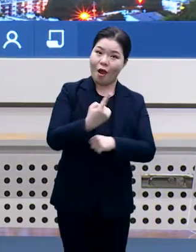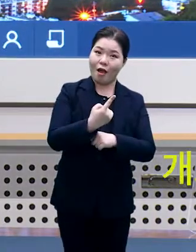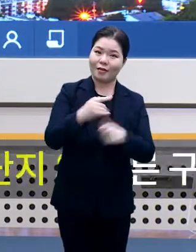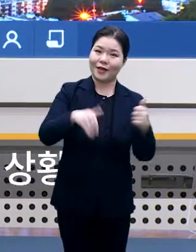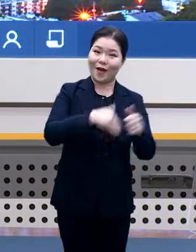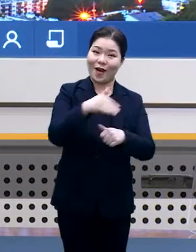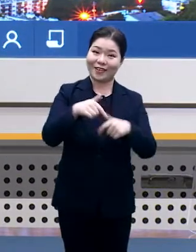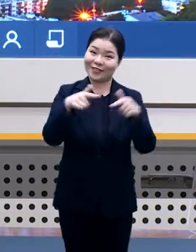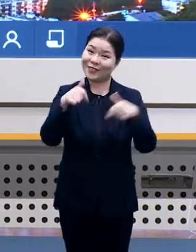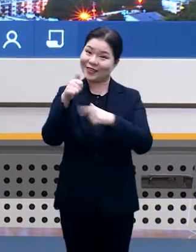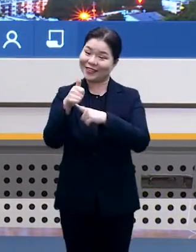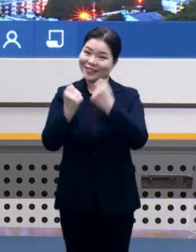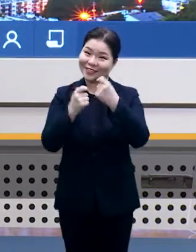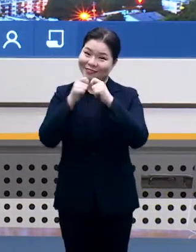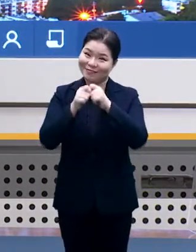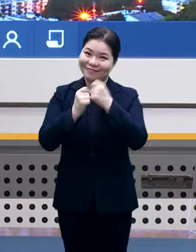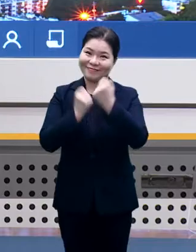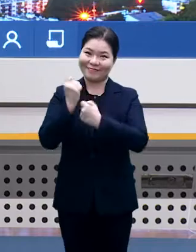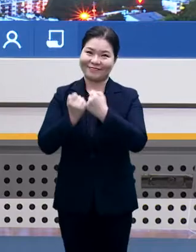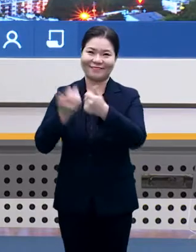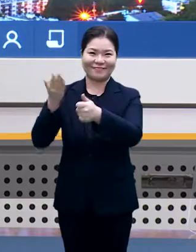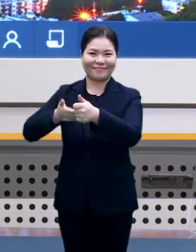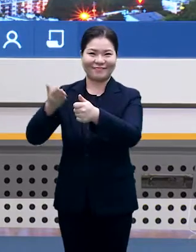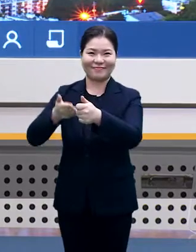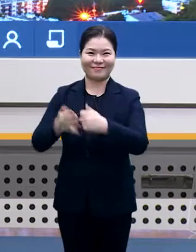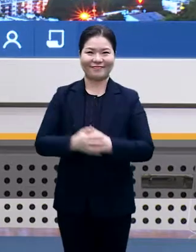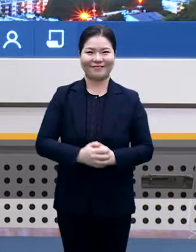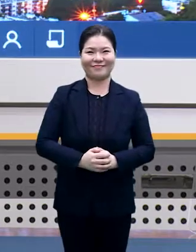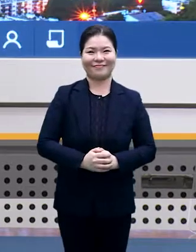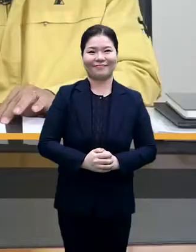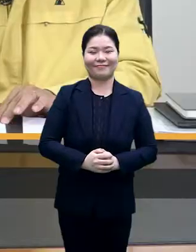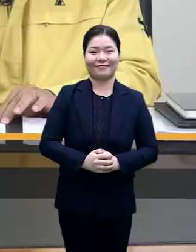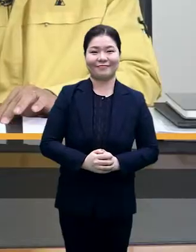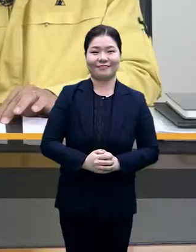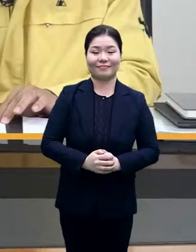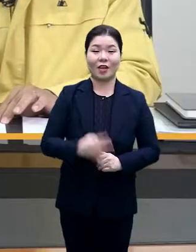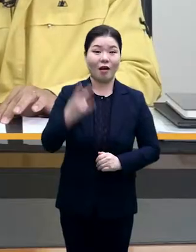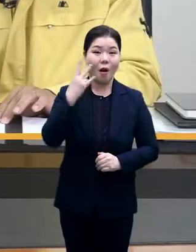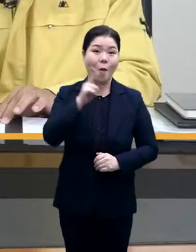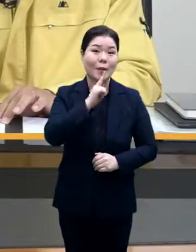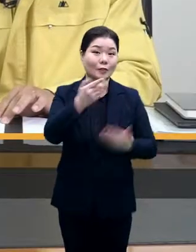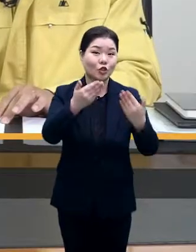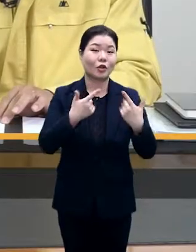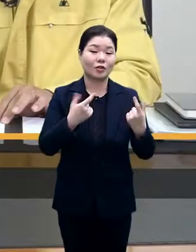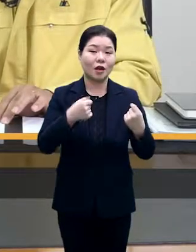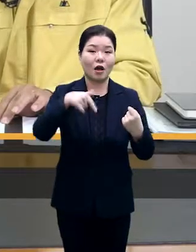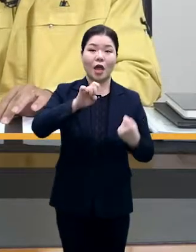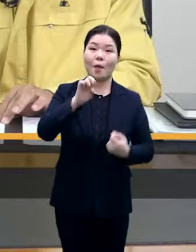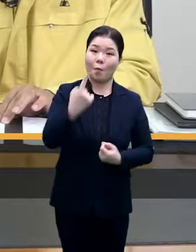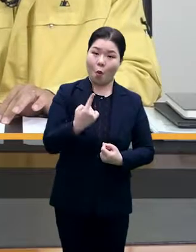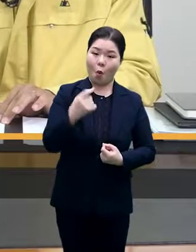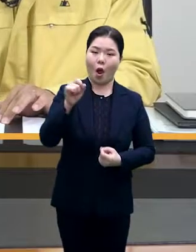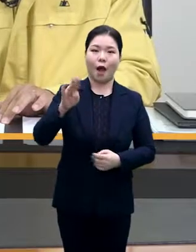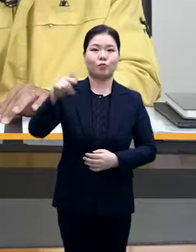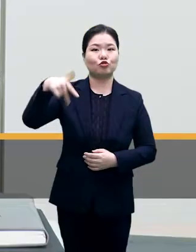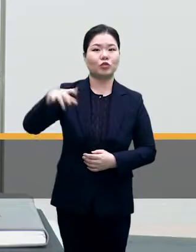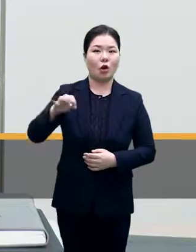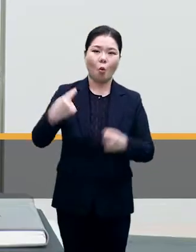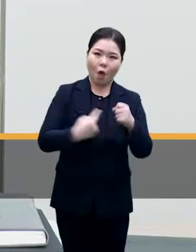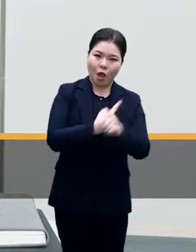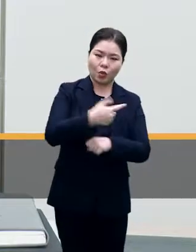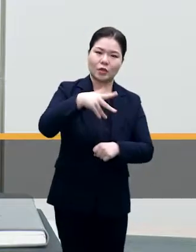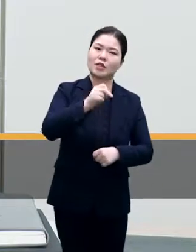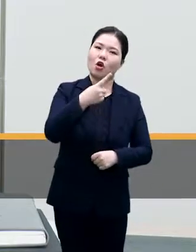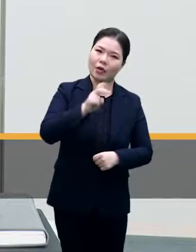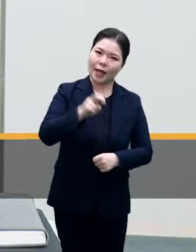단지들 상황은 과장께서 자세히 좀 설명을 해 주시기 바랍니다. 네, 말씀하신 개포와 압구정 지구